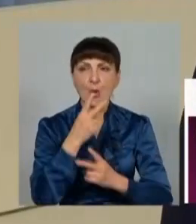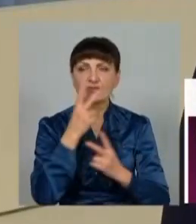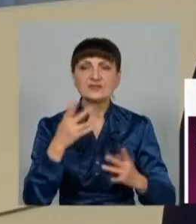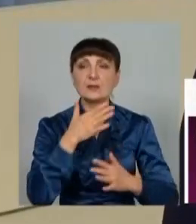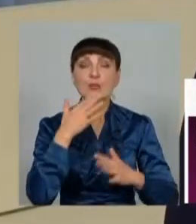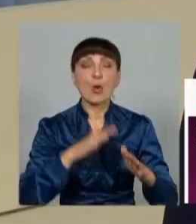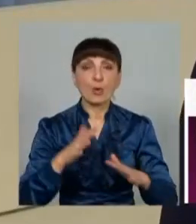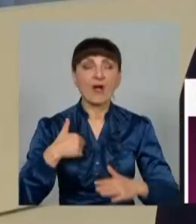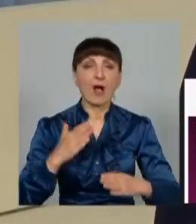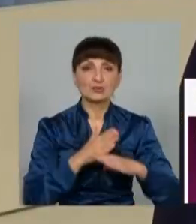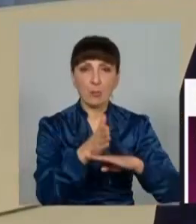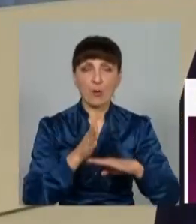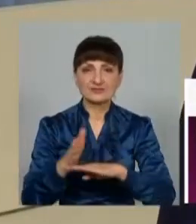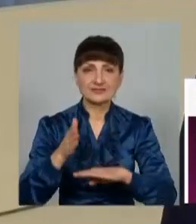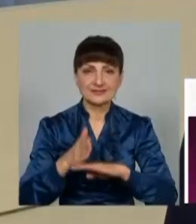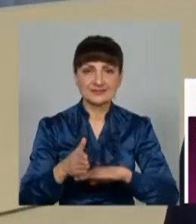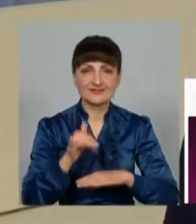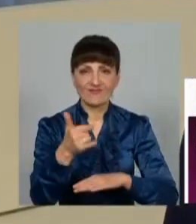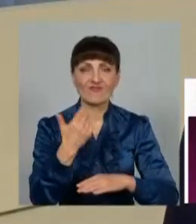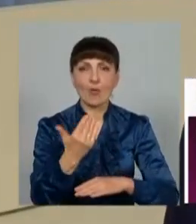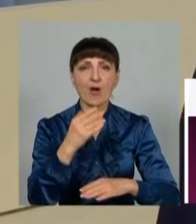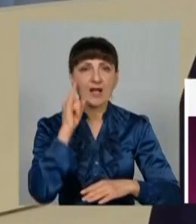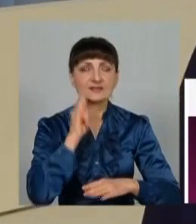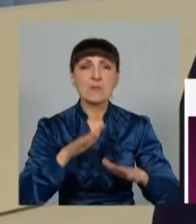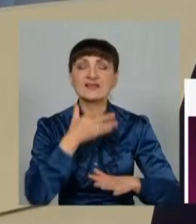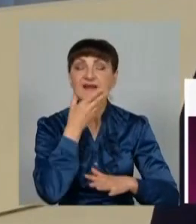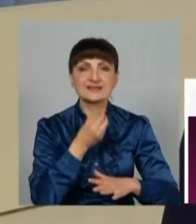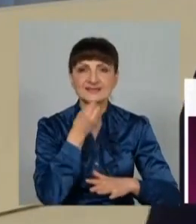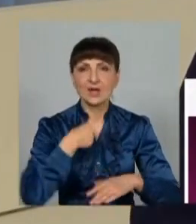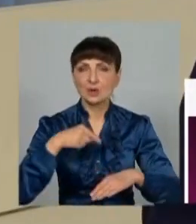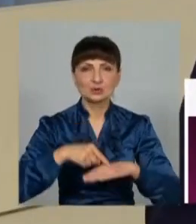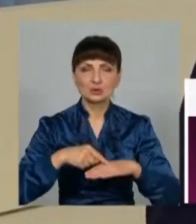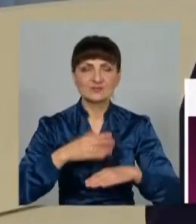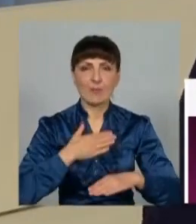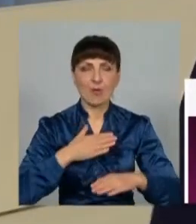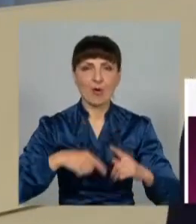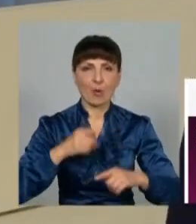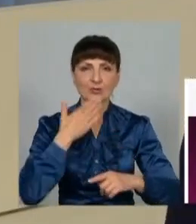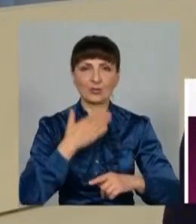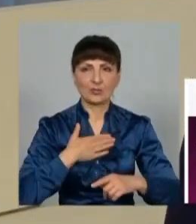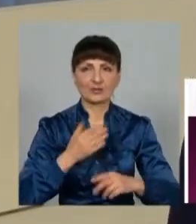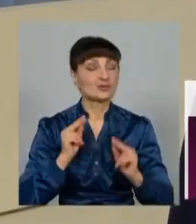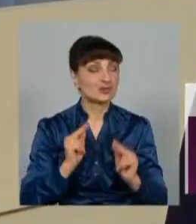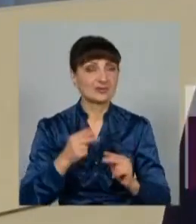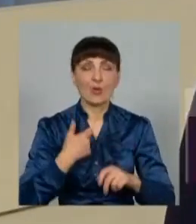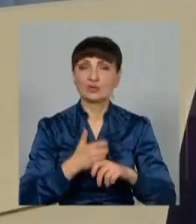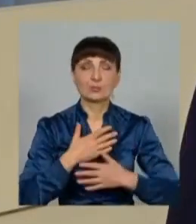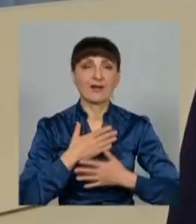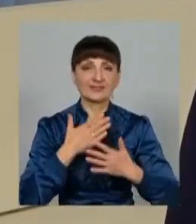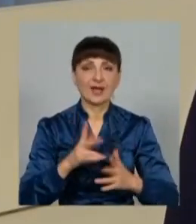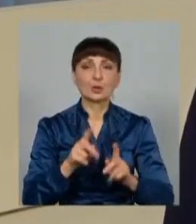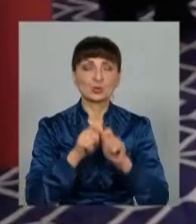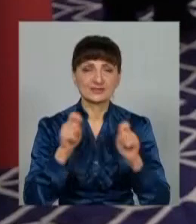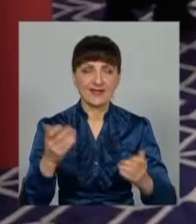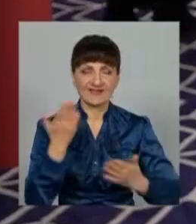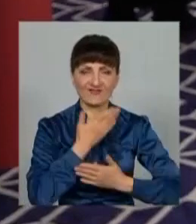которые прям захотел посетить. Увидев эти места, чувство патриотизма у меня просто внутри зашкаливало. Честно, я очень благодарен создателям